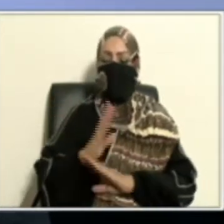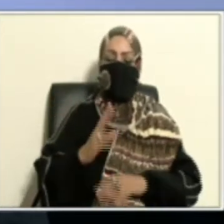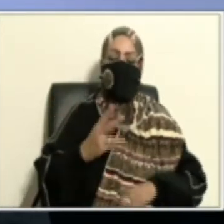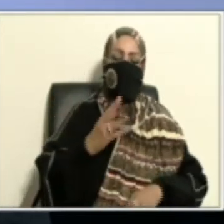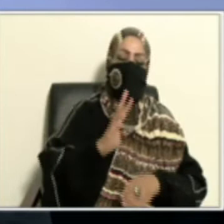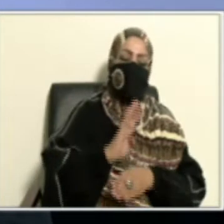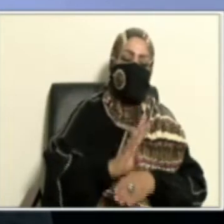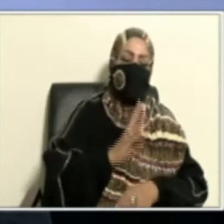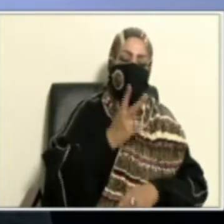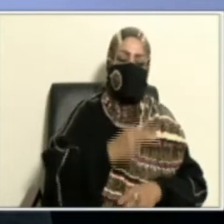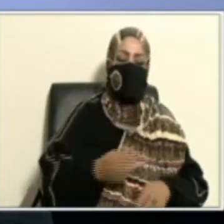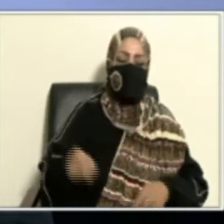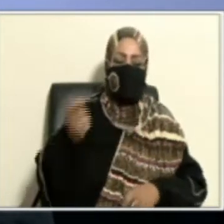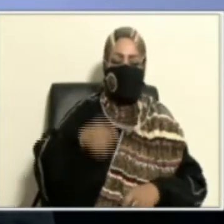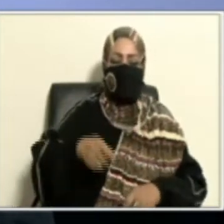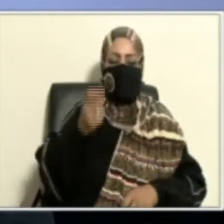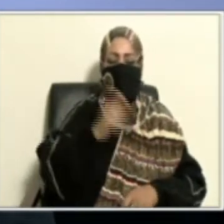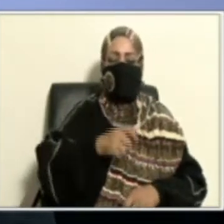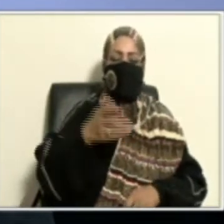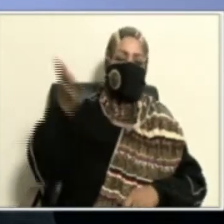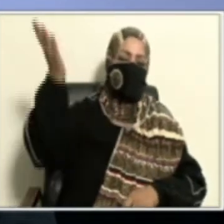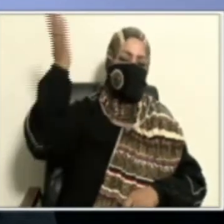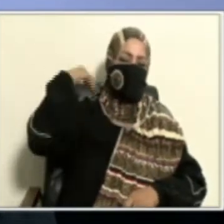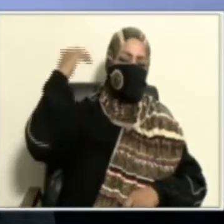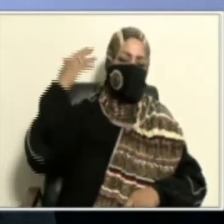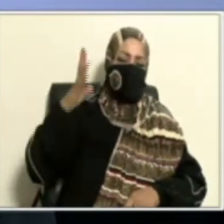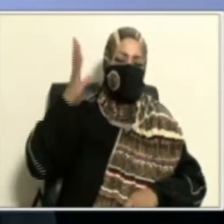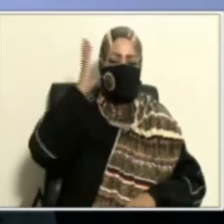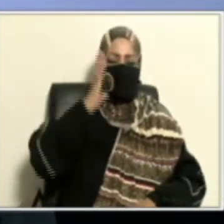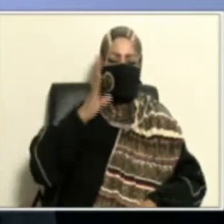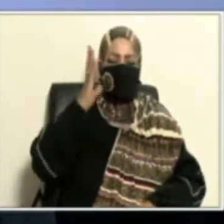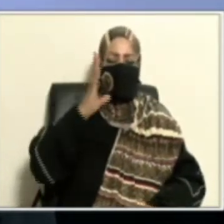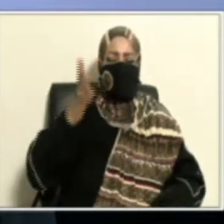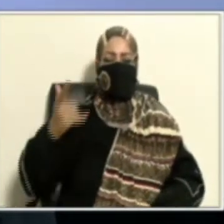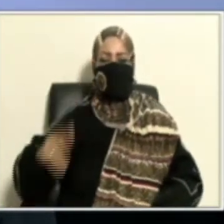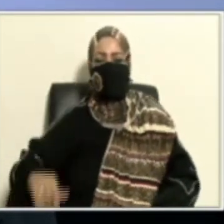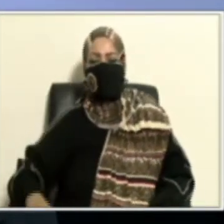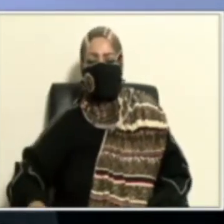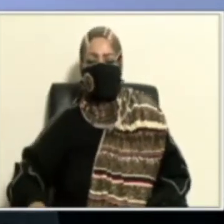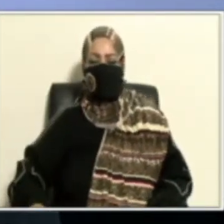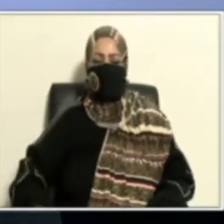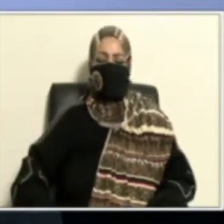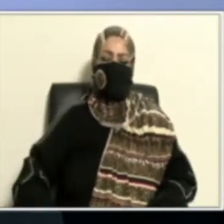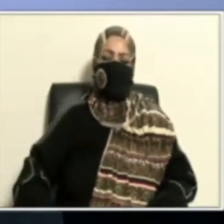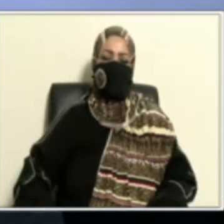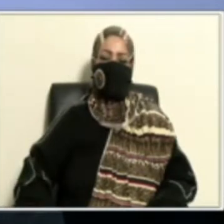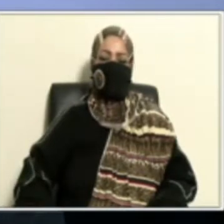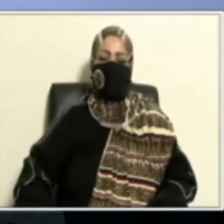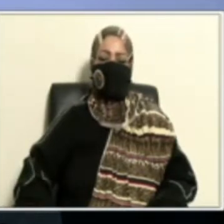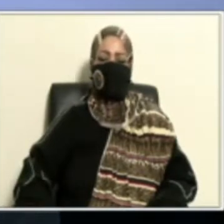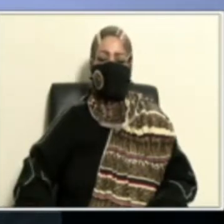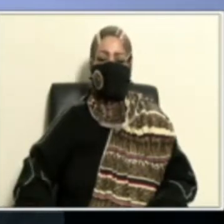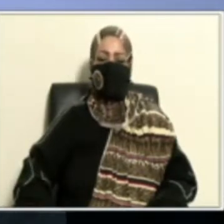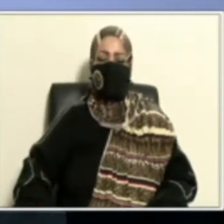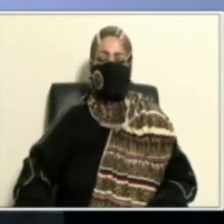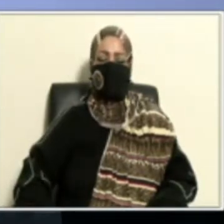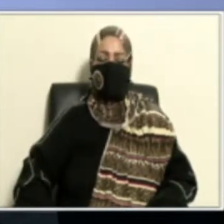باهي الله يبارك فيك. ماشي ممكن نكتفي بهذه الأسئلة.